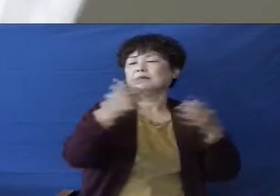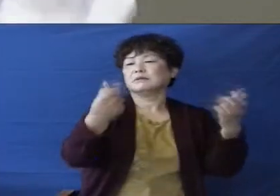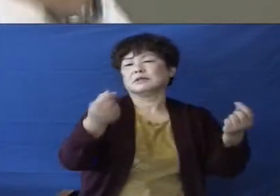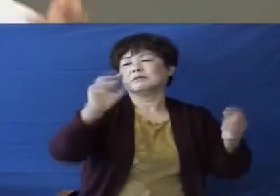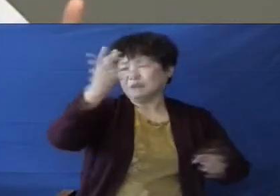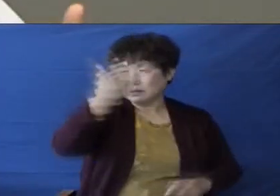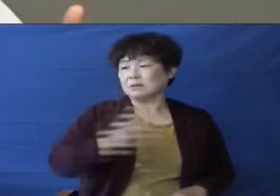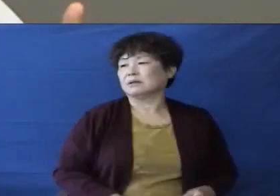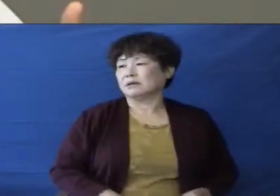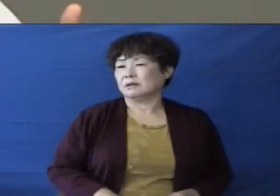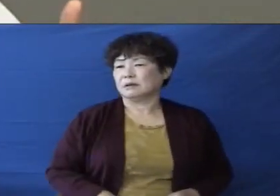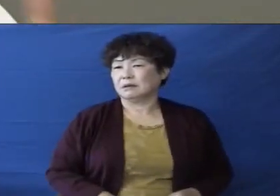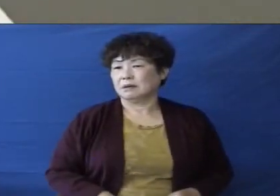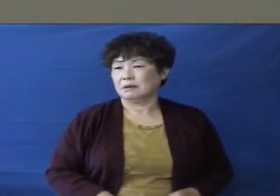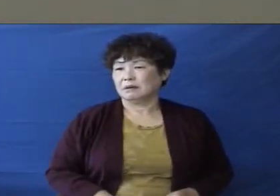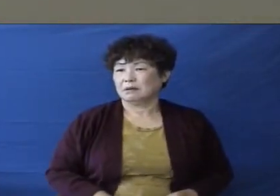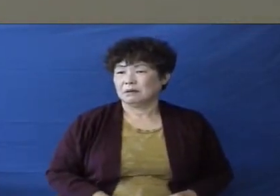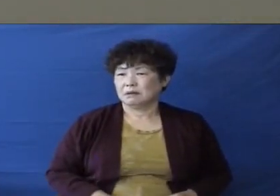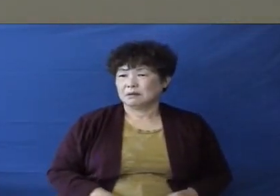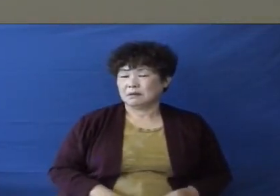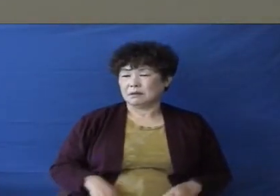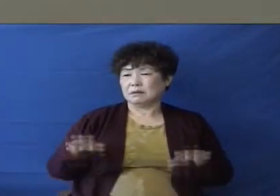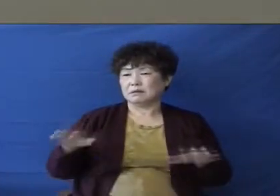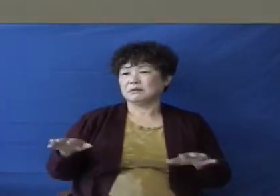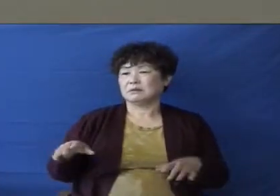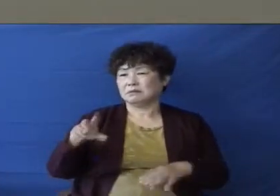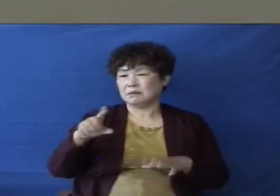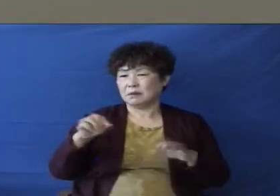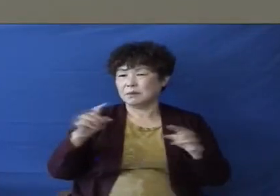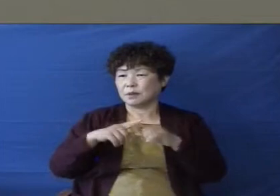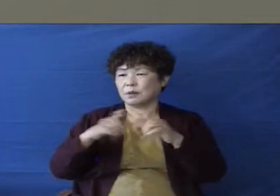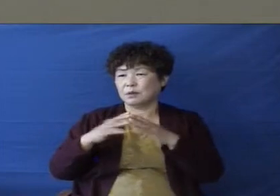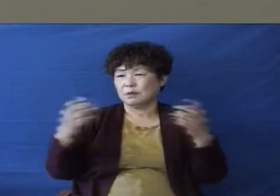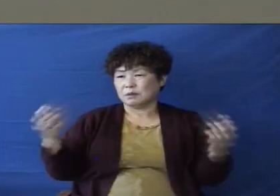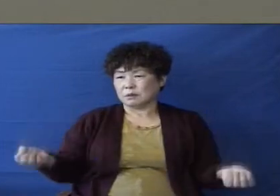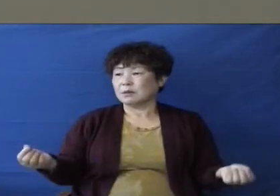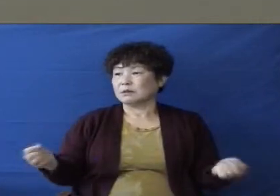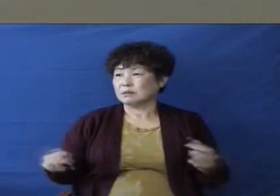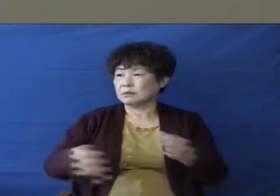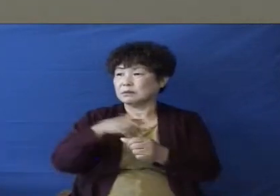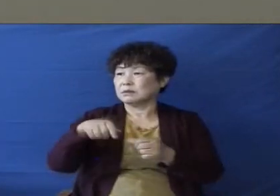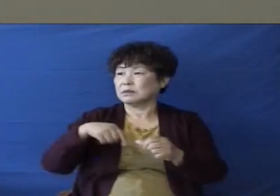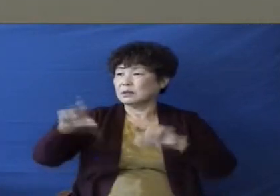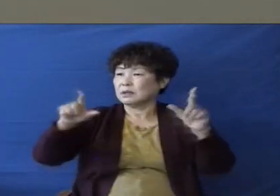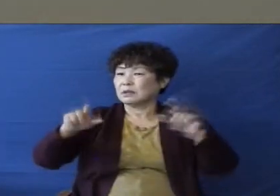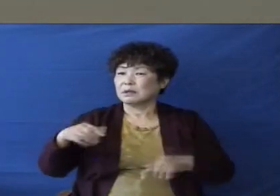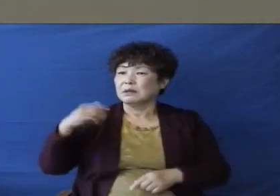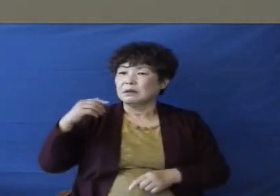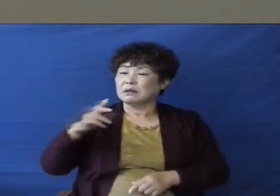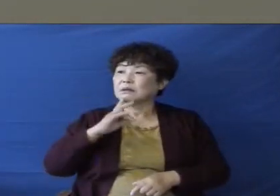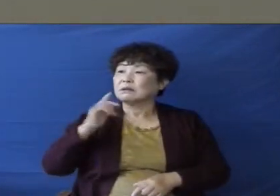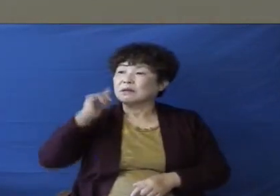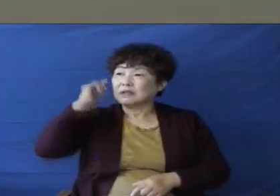가져가시고 나 버림 받지 않길 원합니다 천국 가기를 원합니다 할렐루야